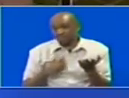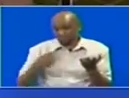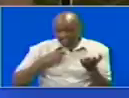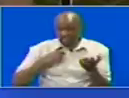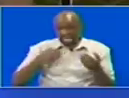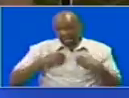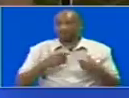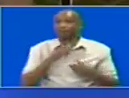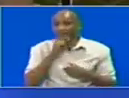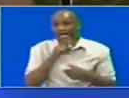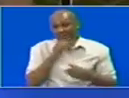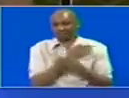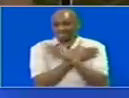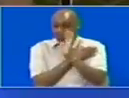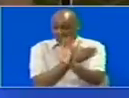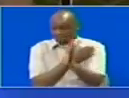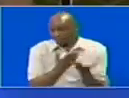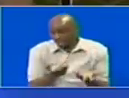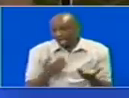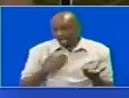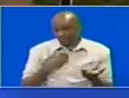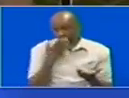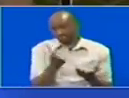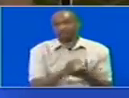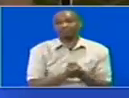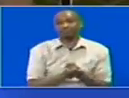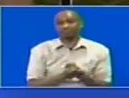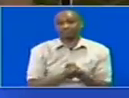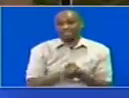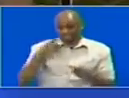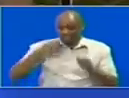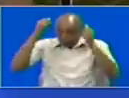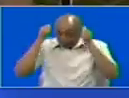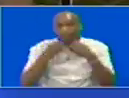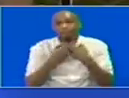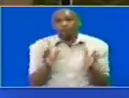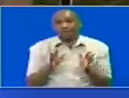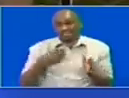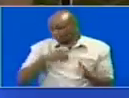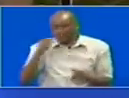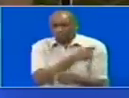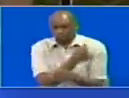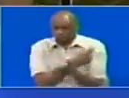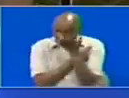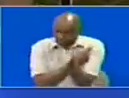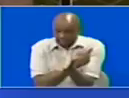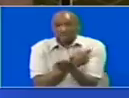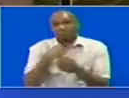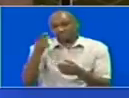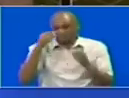na boyfriend, then condom ikapasuka. Sasa nilienda hosi na kesi ya condom